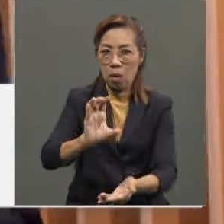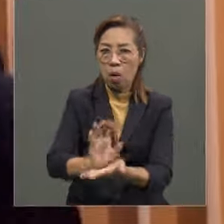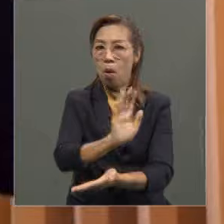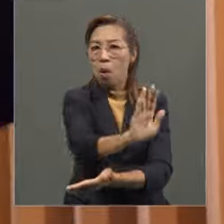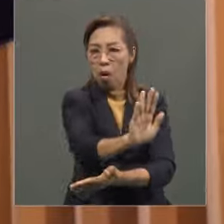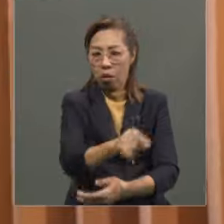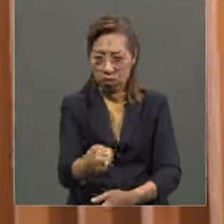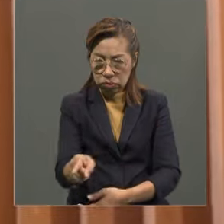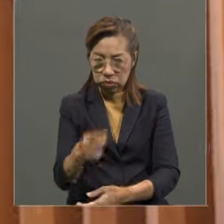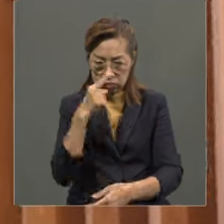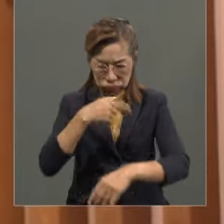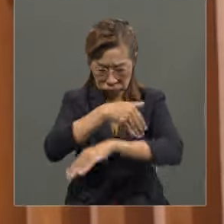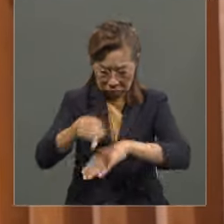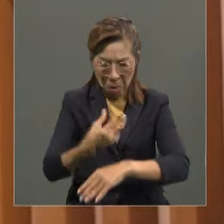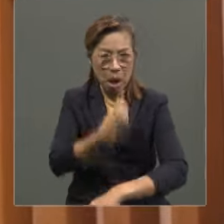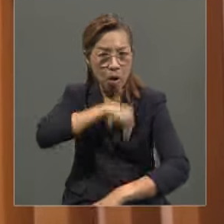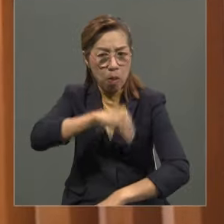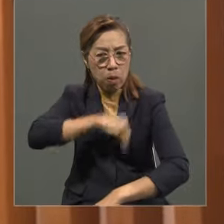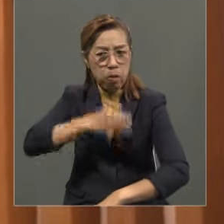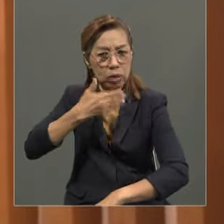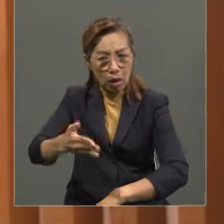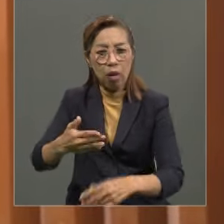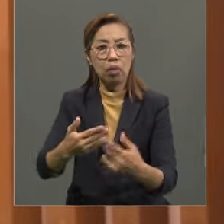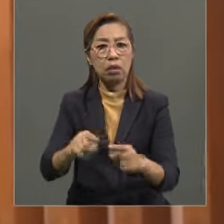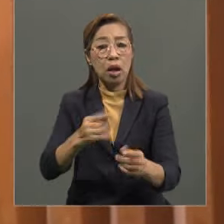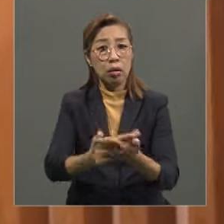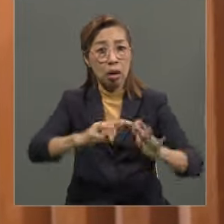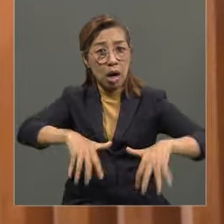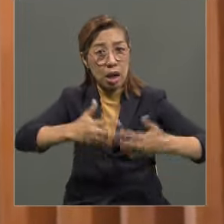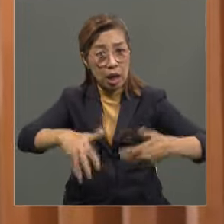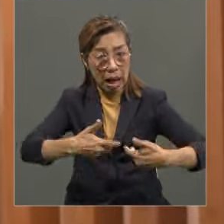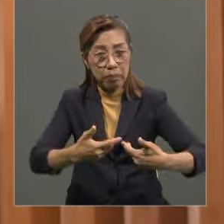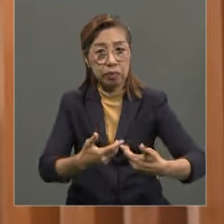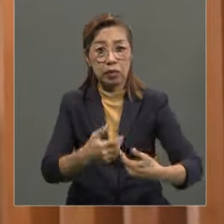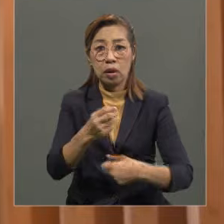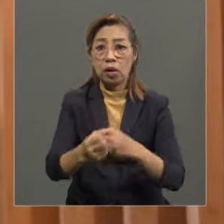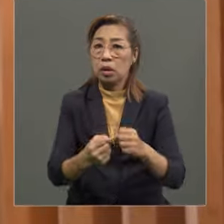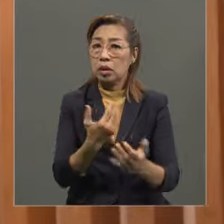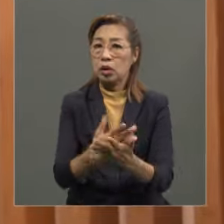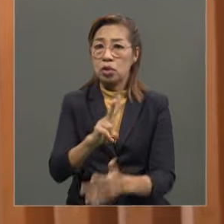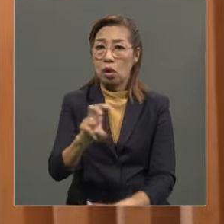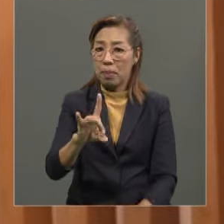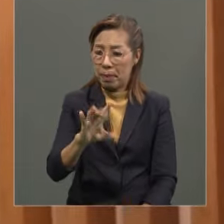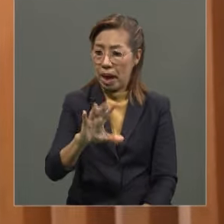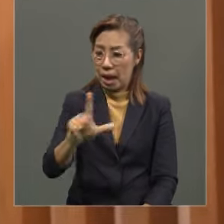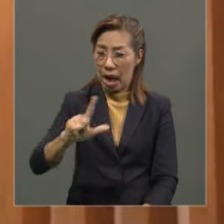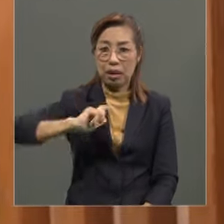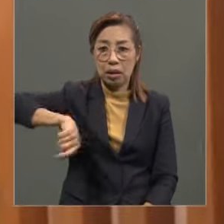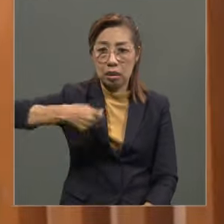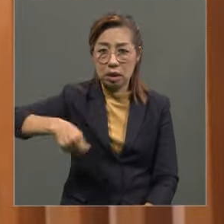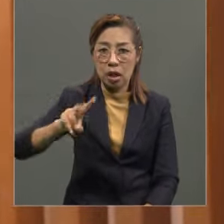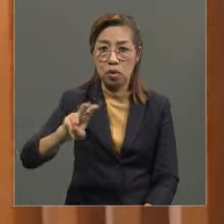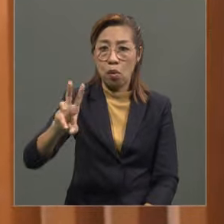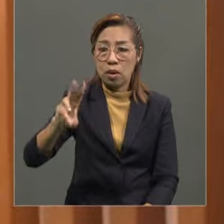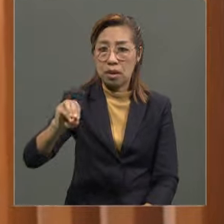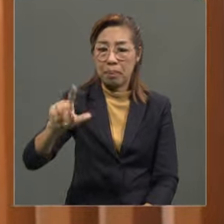ทดังกล่าวพบว่ามีกำไรมาตลอดซึ่งพบว่ามีรายรับเนี่ยรายรับประมาณ285ล้านบาทมีรายจ่าย260